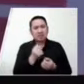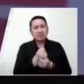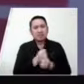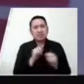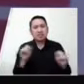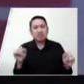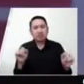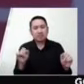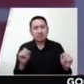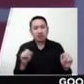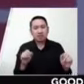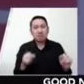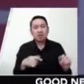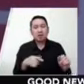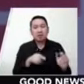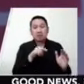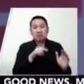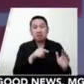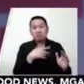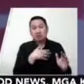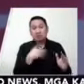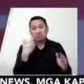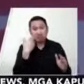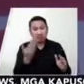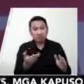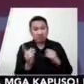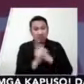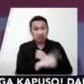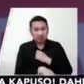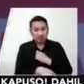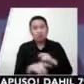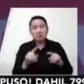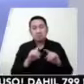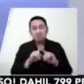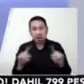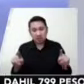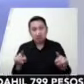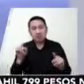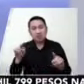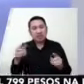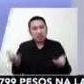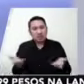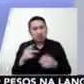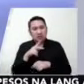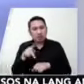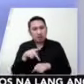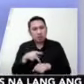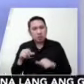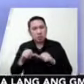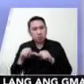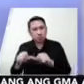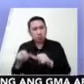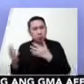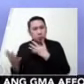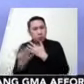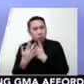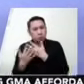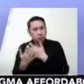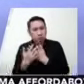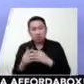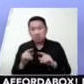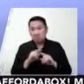pa rin kasi siyang makukulong pag-uwi ng Pilipinas matapos ang maigit isang dekada. Giit naman ang Foreign Affairs at Justice